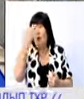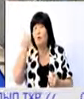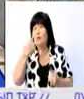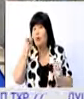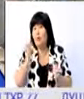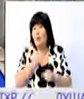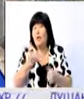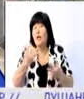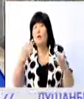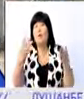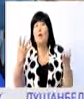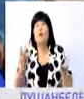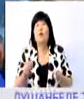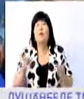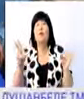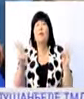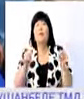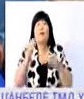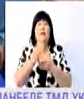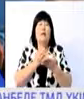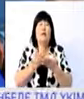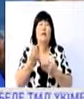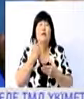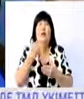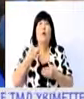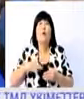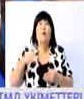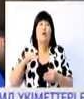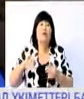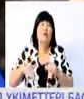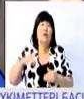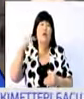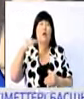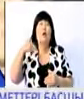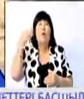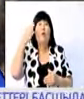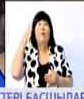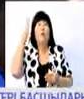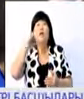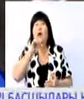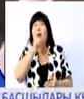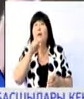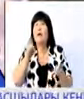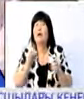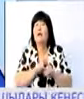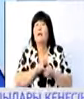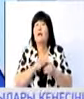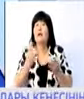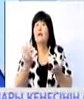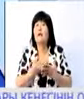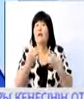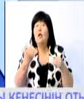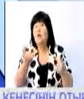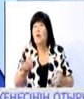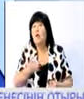Бүгінгі бейбіт күннің бақыты үзім нанға үздіккен ол қыздар мен өмір үзілсе де үміт үзілмеген бабалардың қанымен келді. Енді